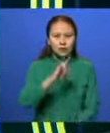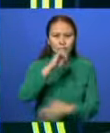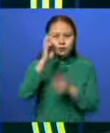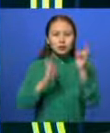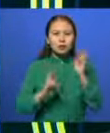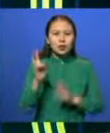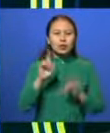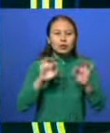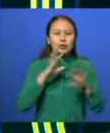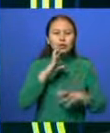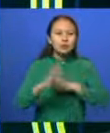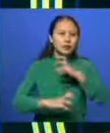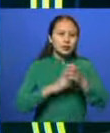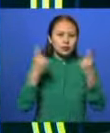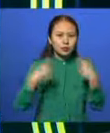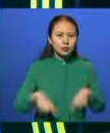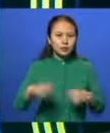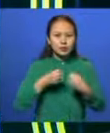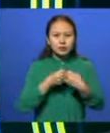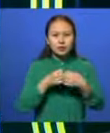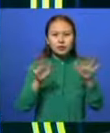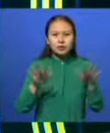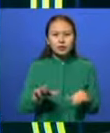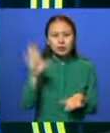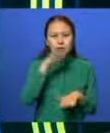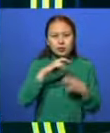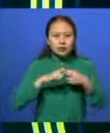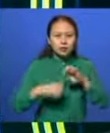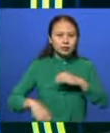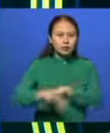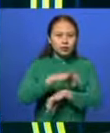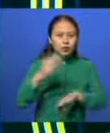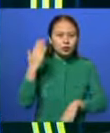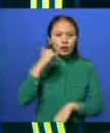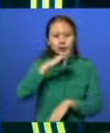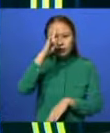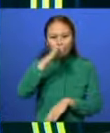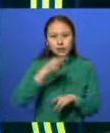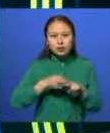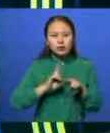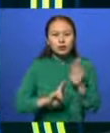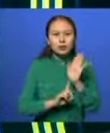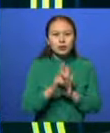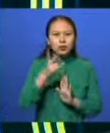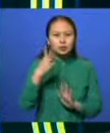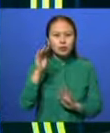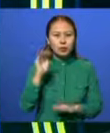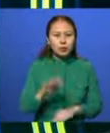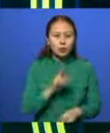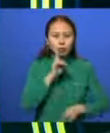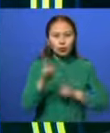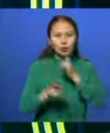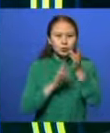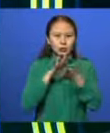Қазақстандық кәсіпкерлер болса, әлемдік дағдарыс жағдайында бәсекеге қабілеттілікті арттыру мәселесін талқылады. Өткен жылы Қазақстанның ұлттық кәсіпкерлер палатасына